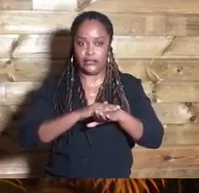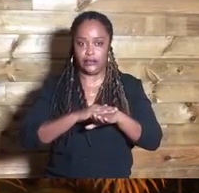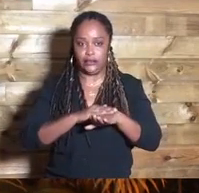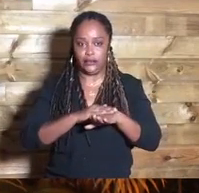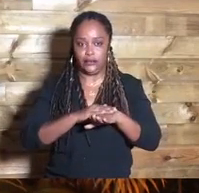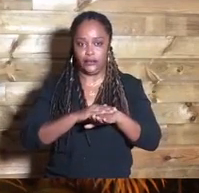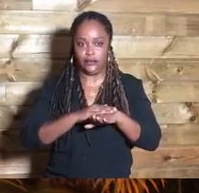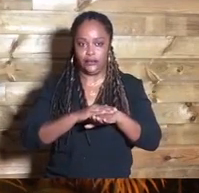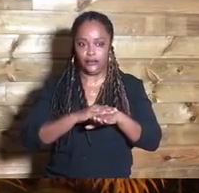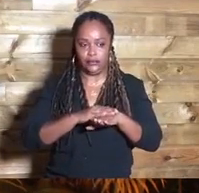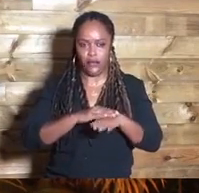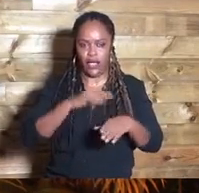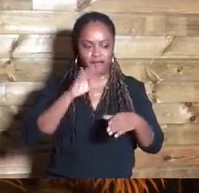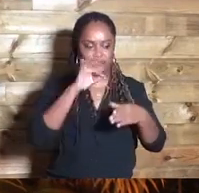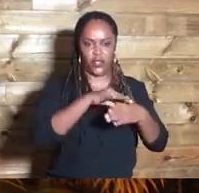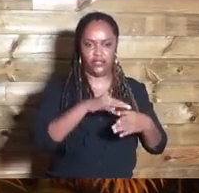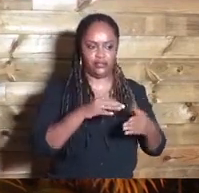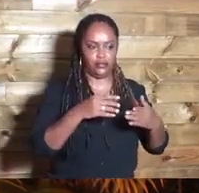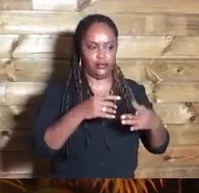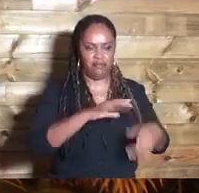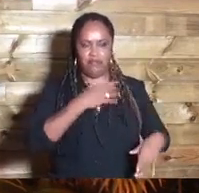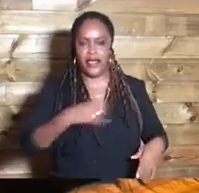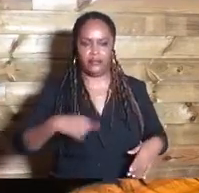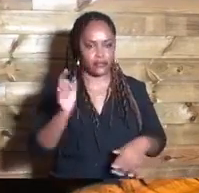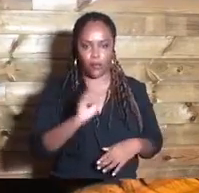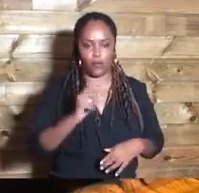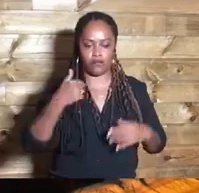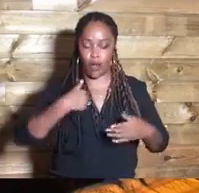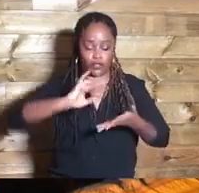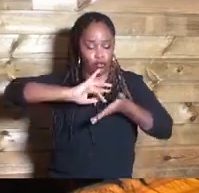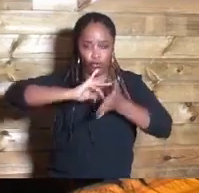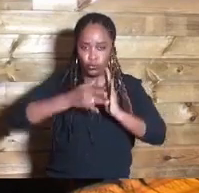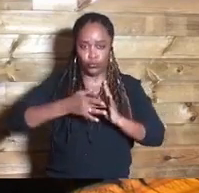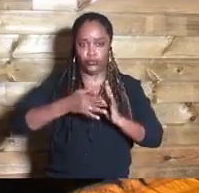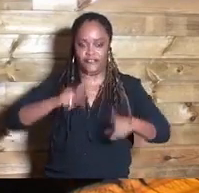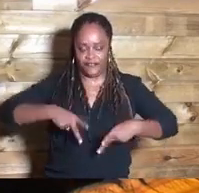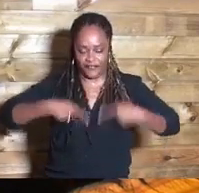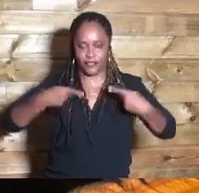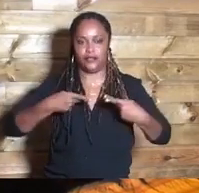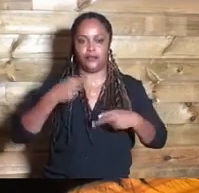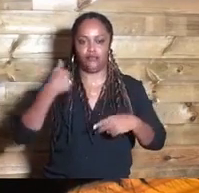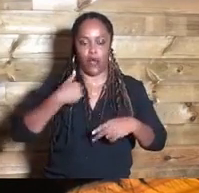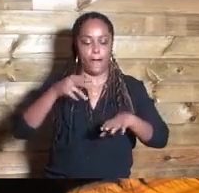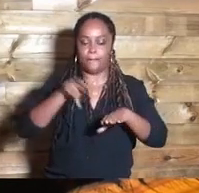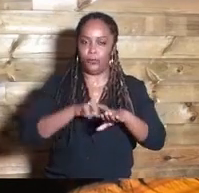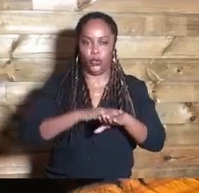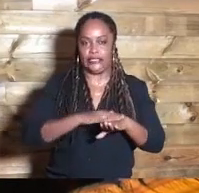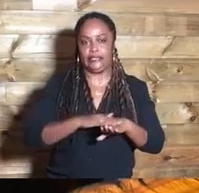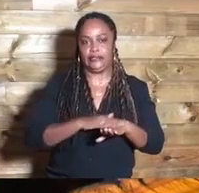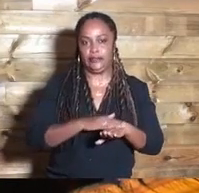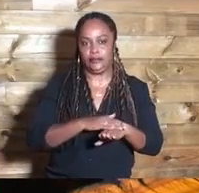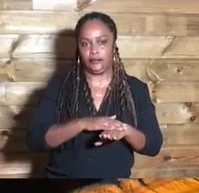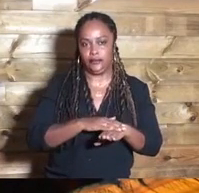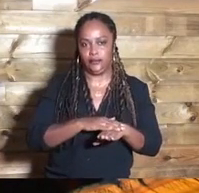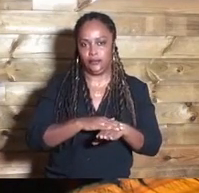Je ne brigue pas de mandat, mais je fais de la politique. Tout ce que je fais, c'est de la politique. Ça, c'est catégorique. Voilà,